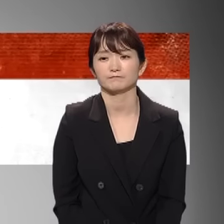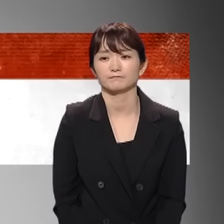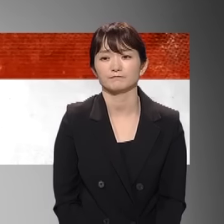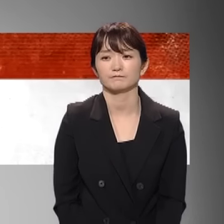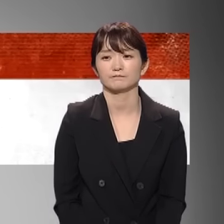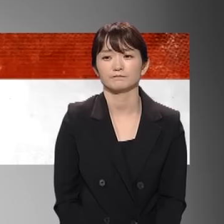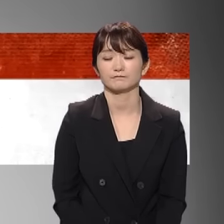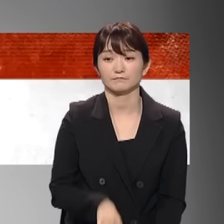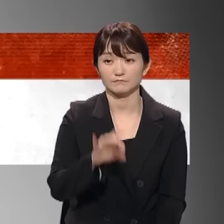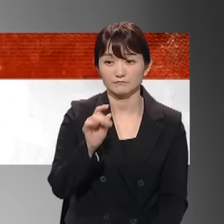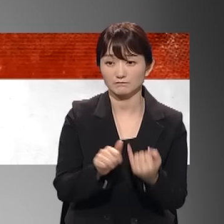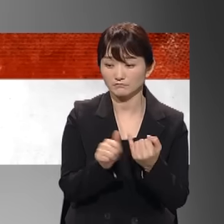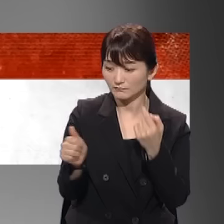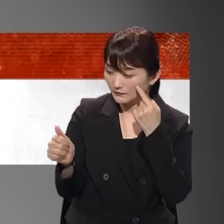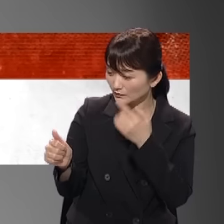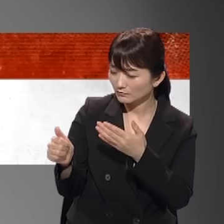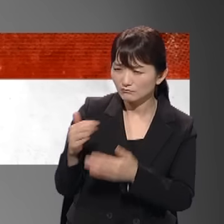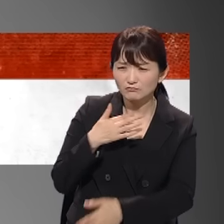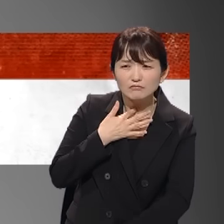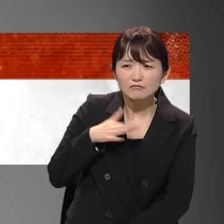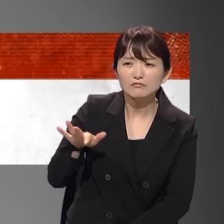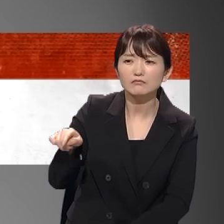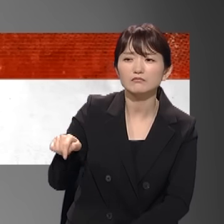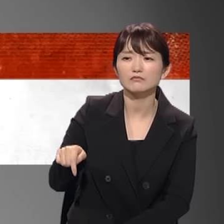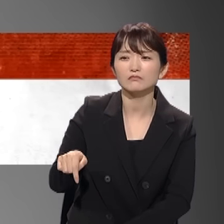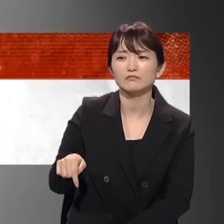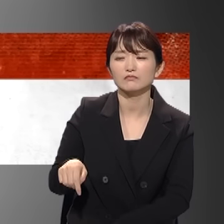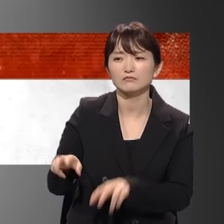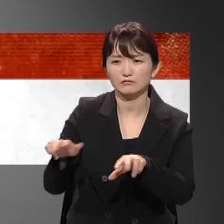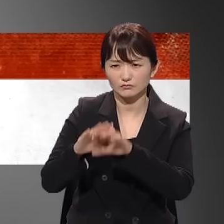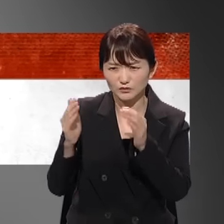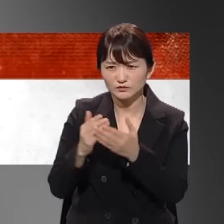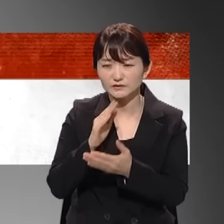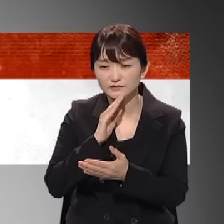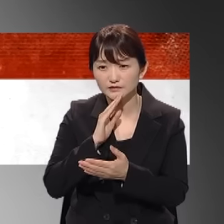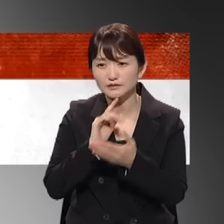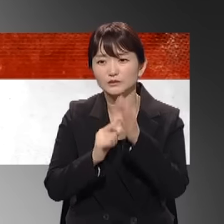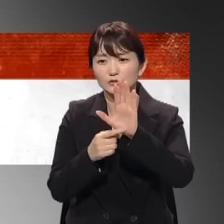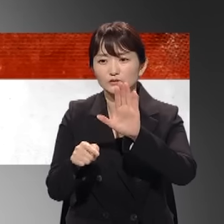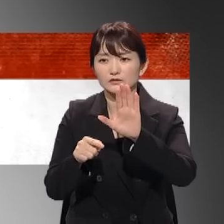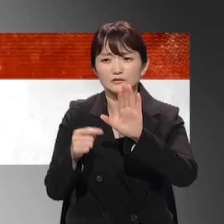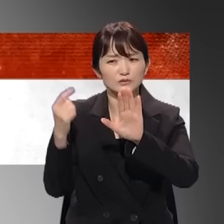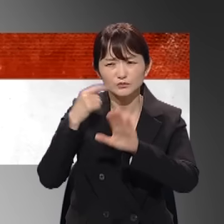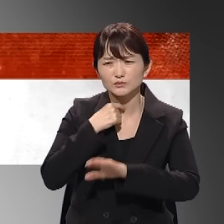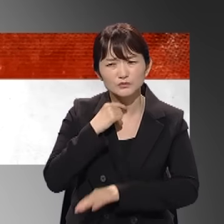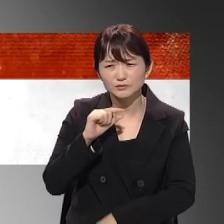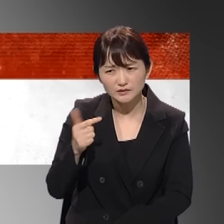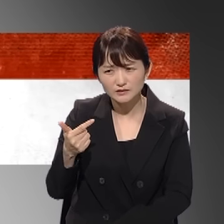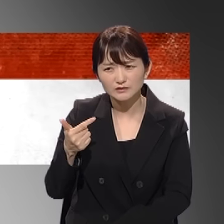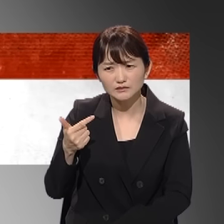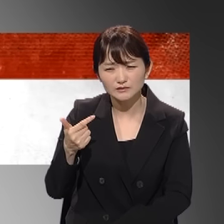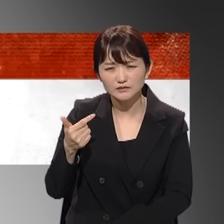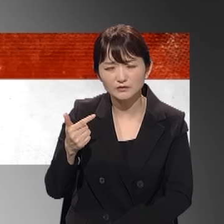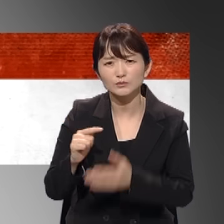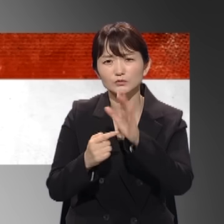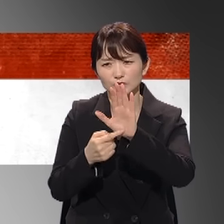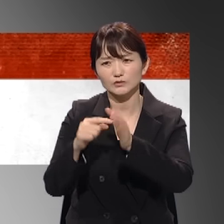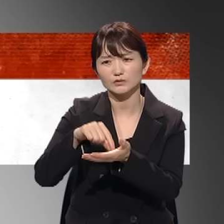처음에 부인하다가 지금은 모든 사실을 다 오픈하고 사실 듣고 싶지 않은 것도 오픈할